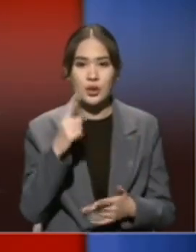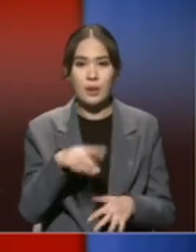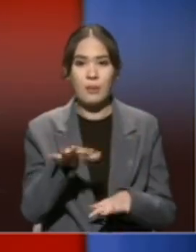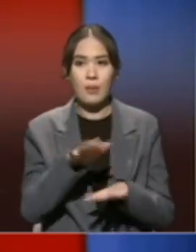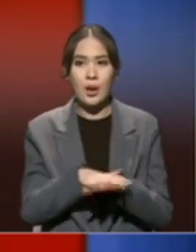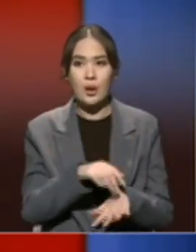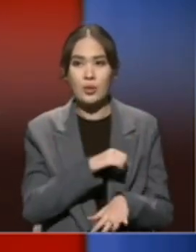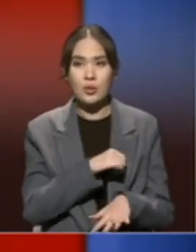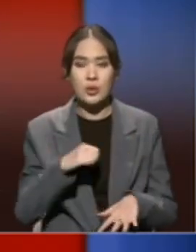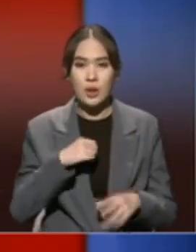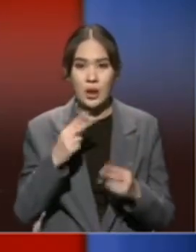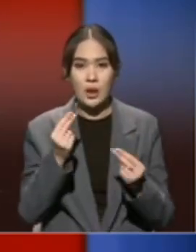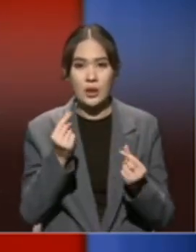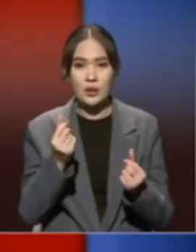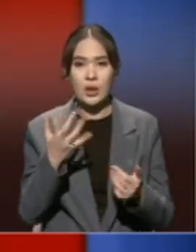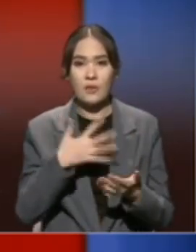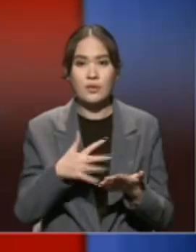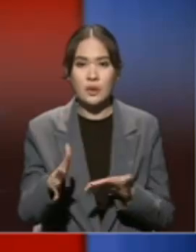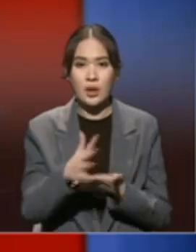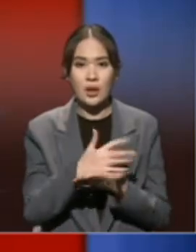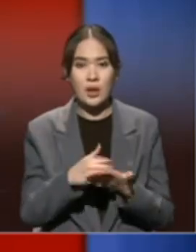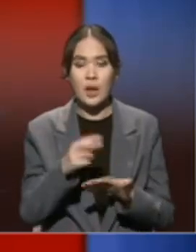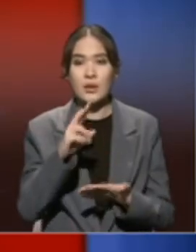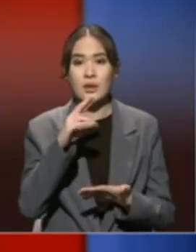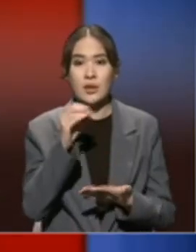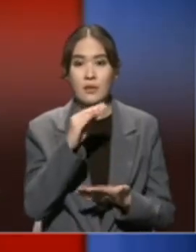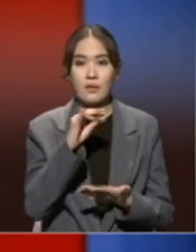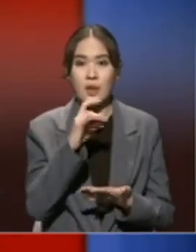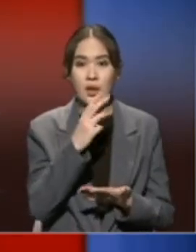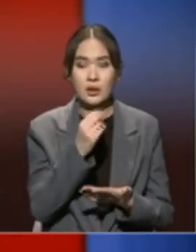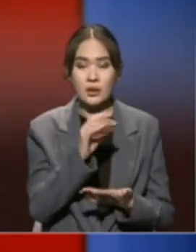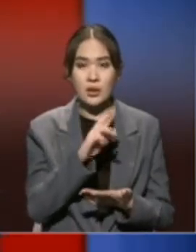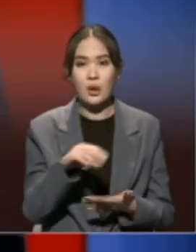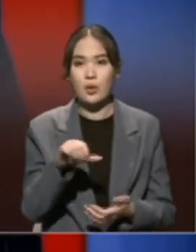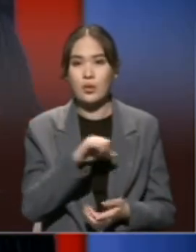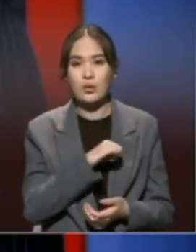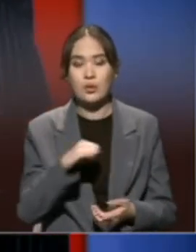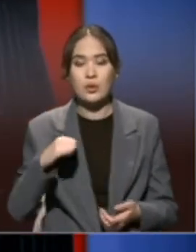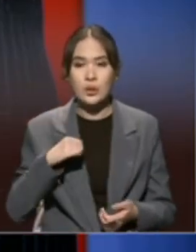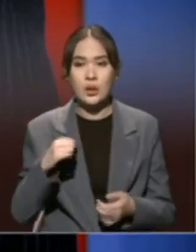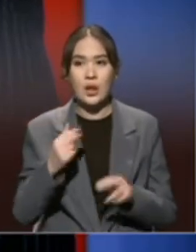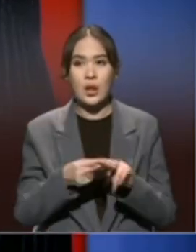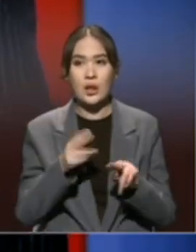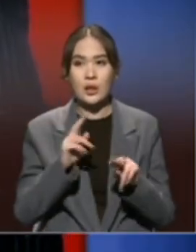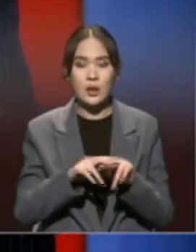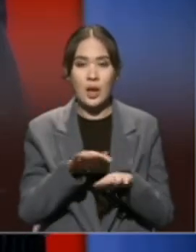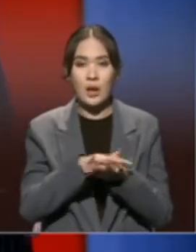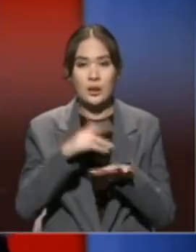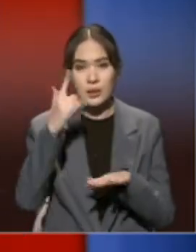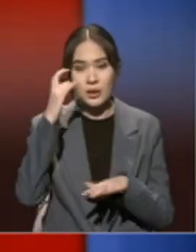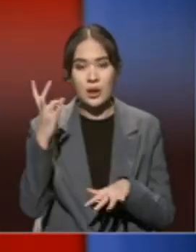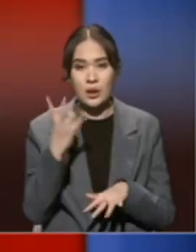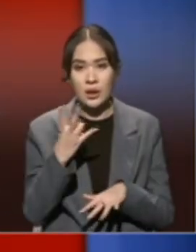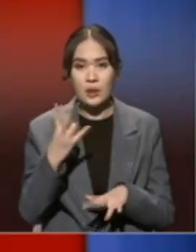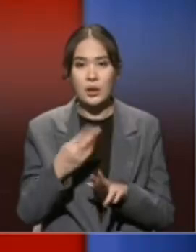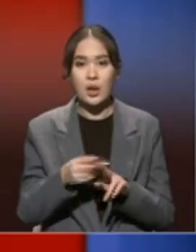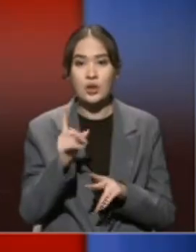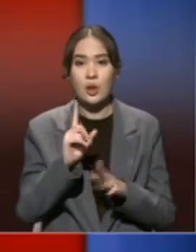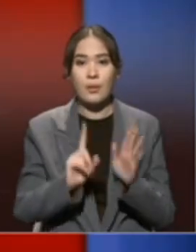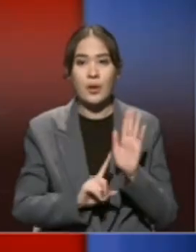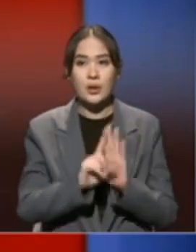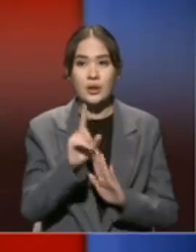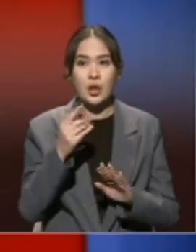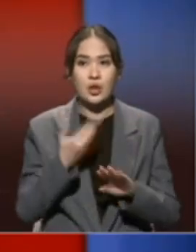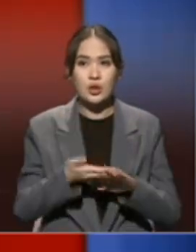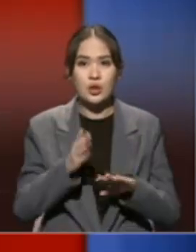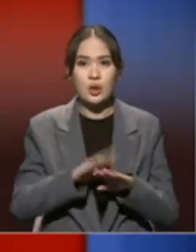өзіне керекті қаражаттардың бәрін алып алады. Ал дифференциалдыда керісінше болады, яғни халық осыны білу керек. Дифференциалды ол бірінші кезекте ол басында қиындау